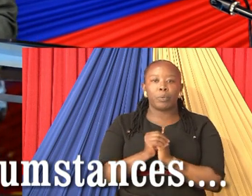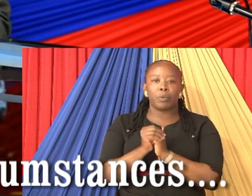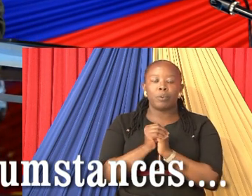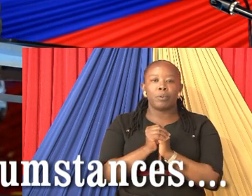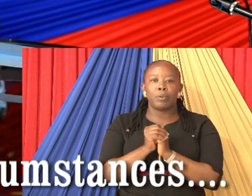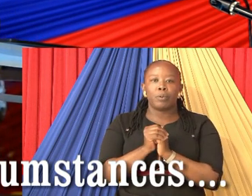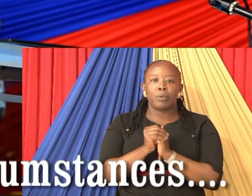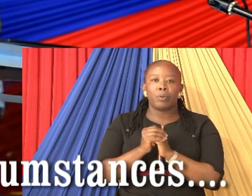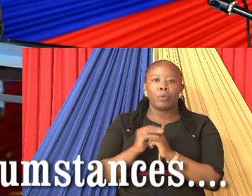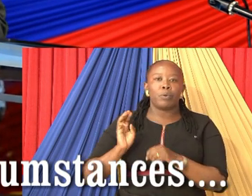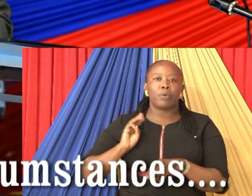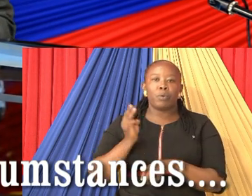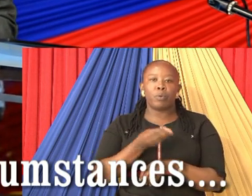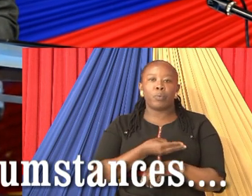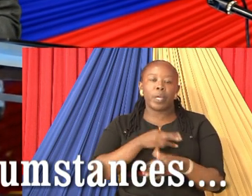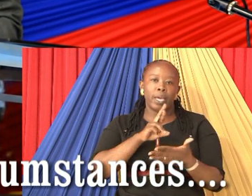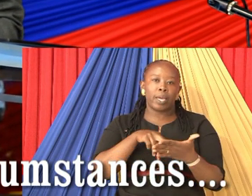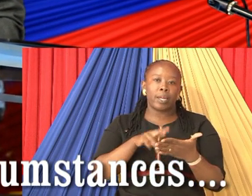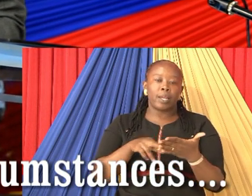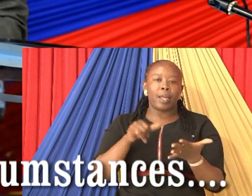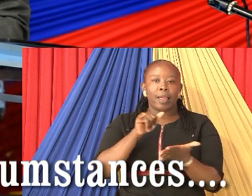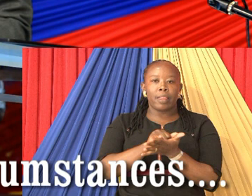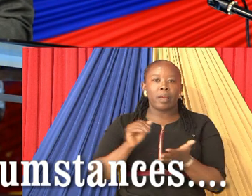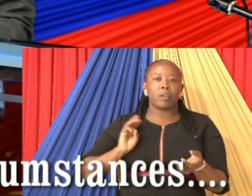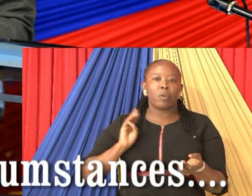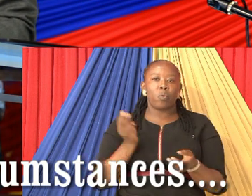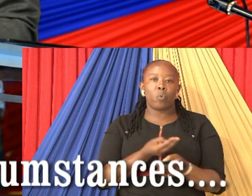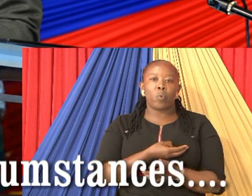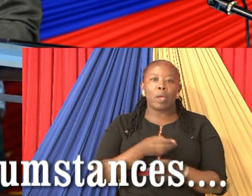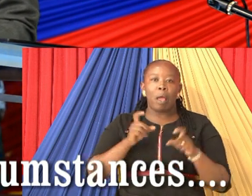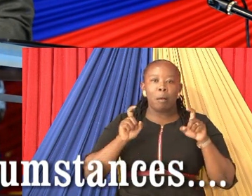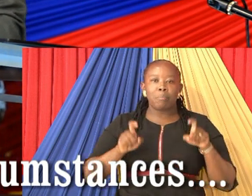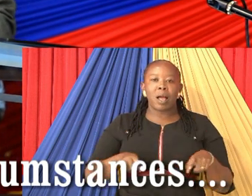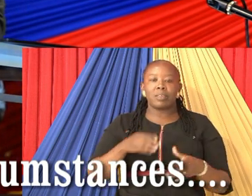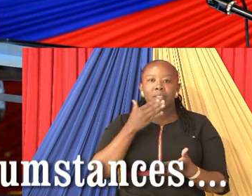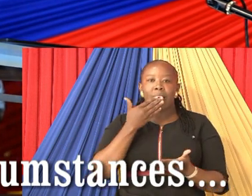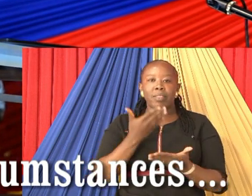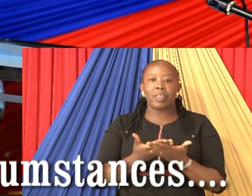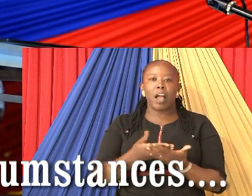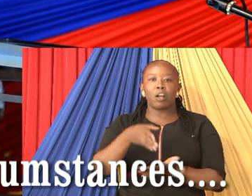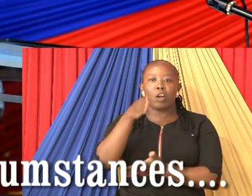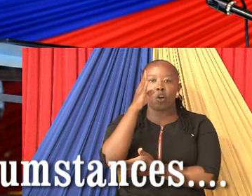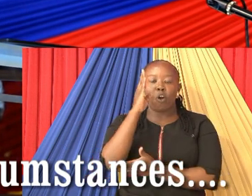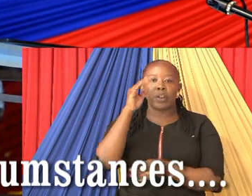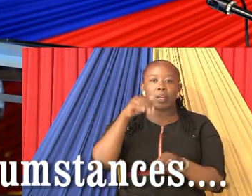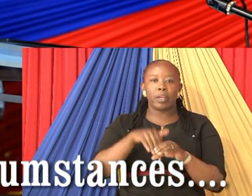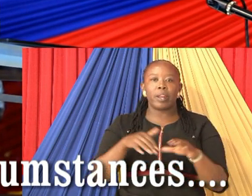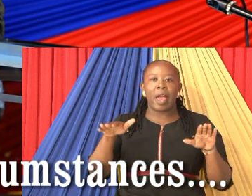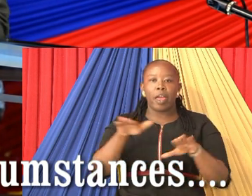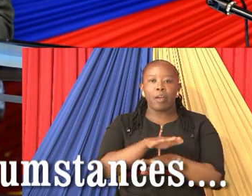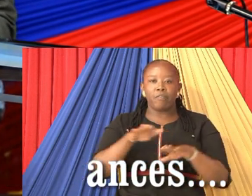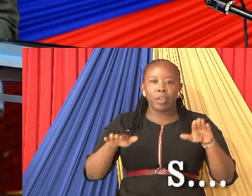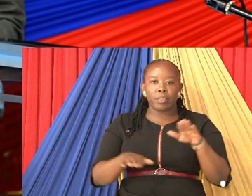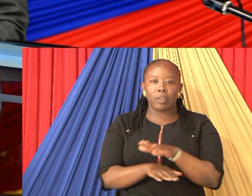tumshukuru Mungu kwa kila jambo. We give thanks to God in all circumstances. Kwa